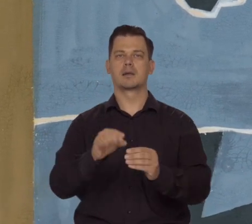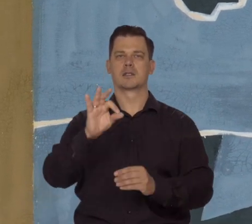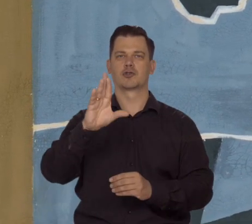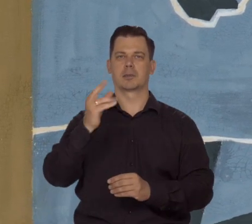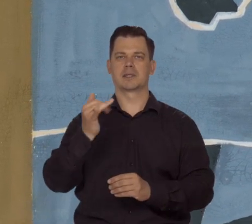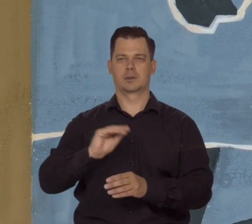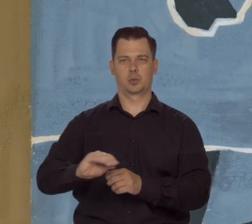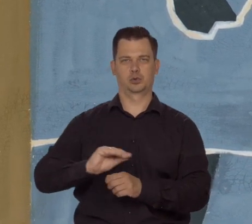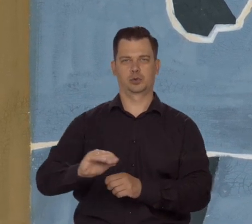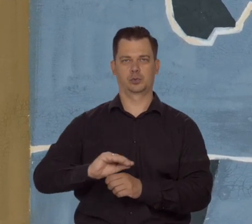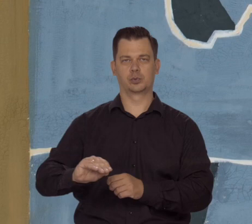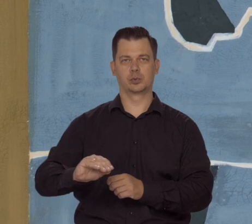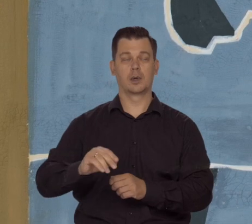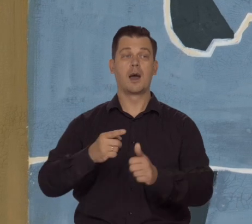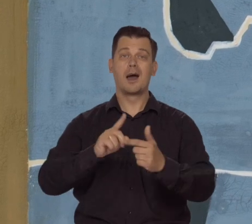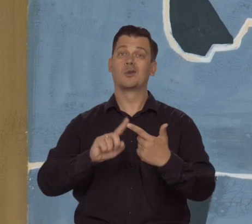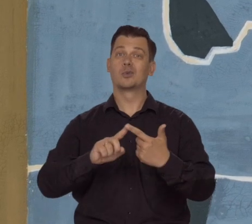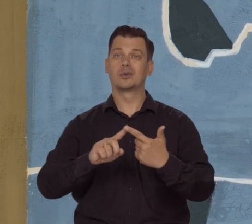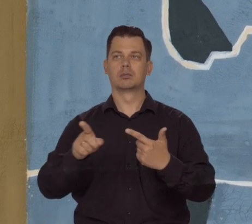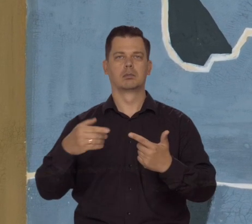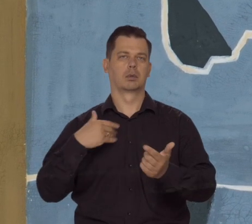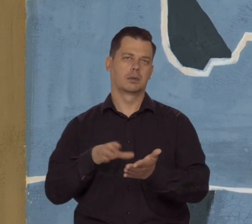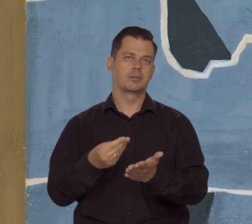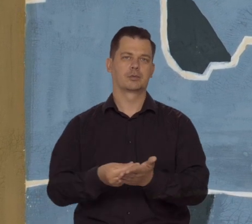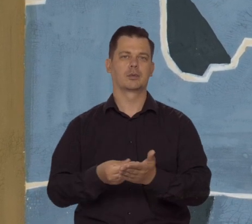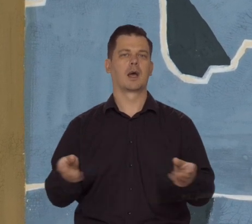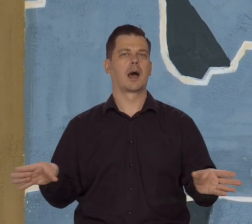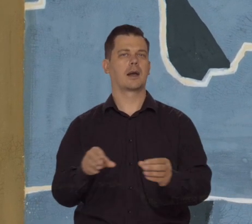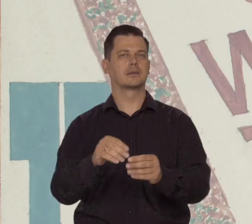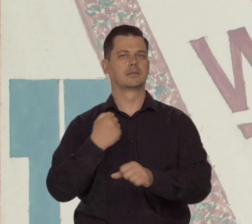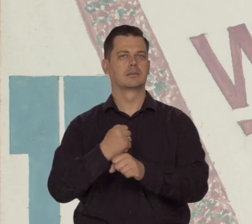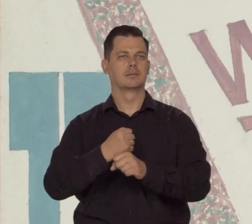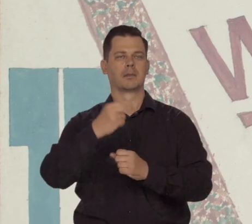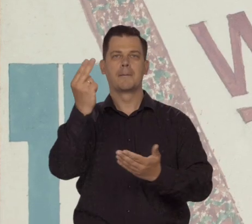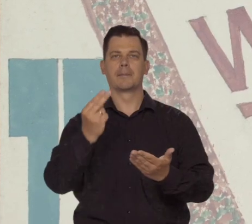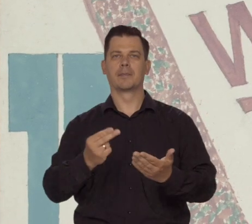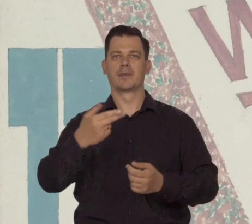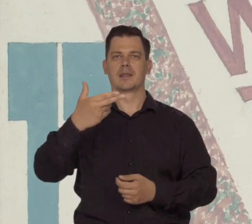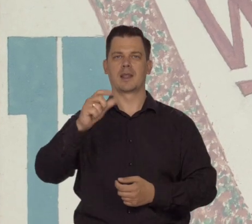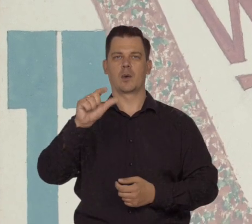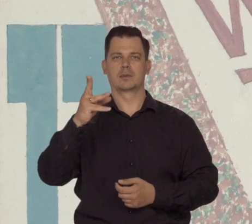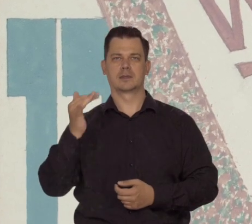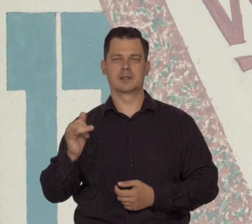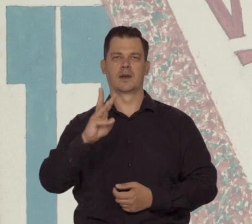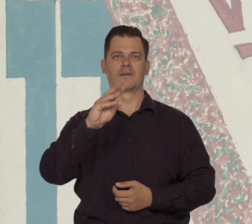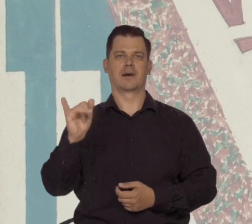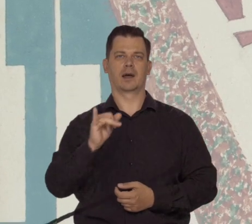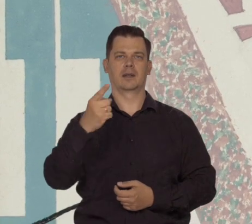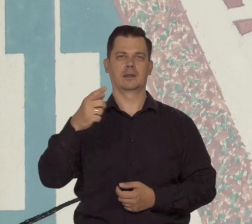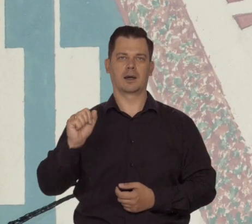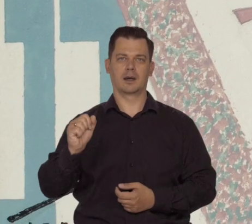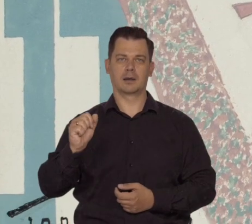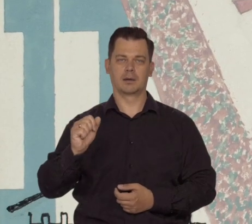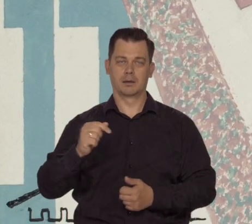Władysława Strzemińskiego. Z drugiej zaś strony mamy chociażby wspólną pracę Konrada Nałęckiego i Andrzeja